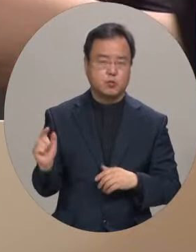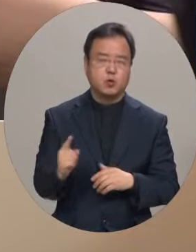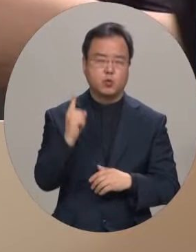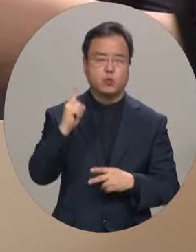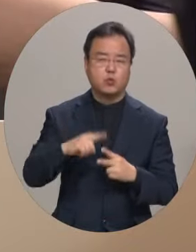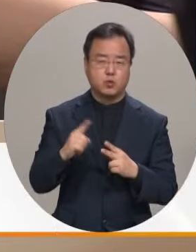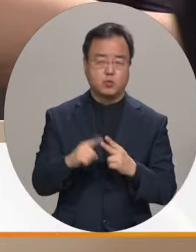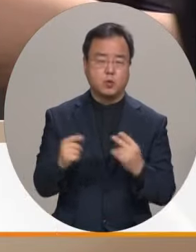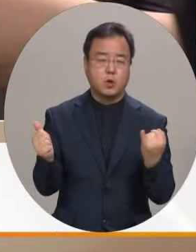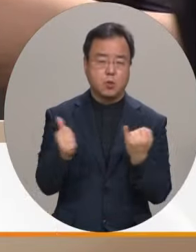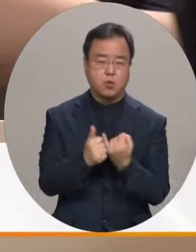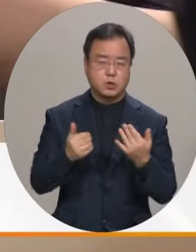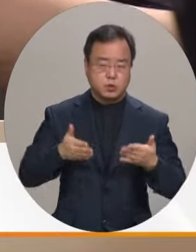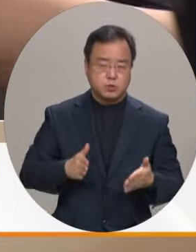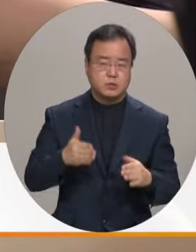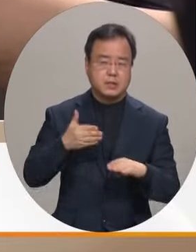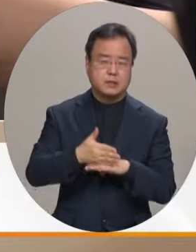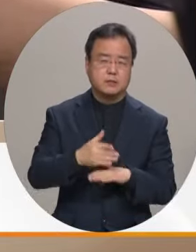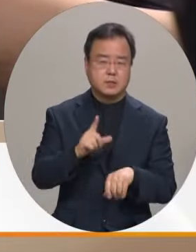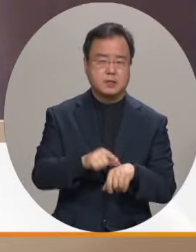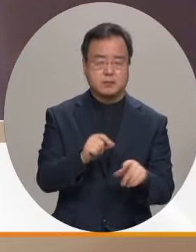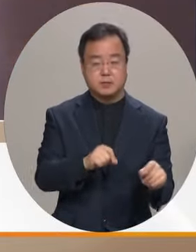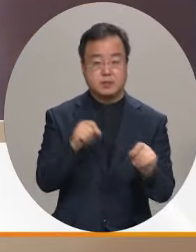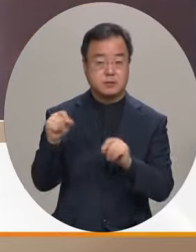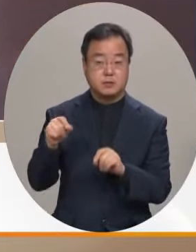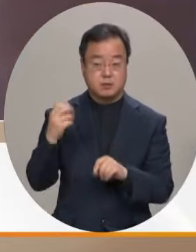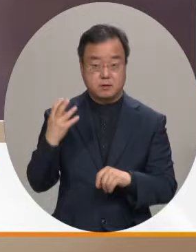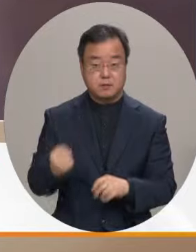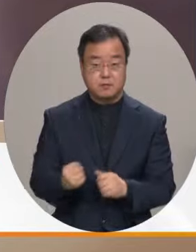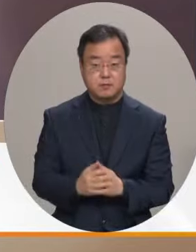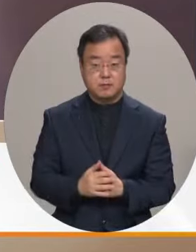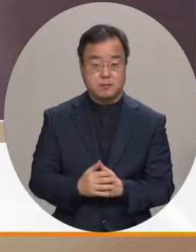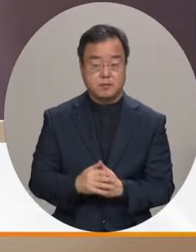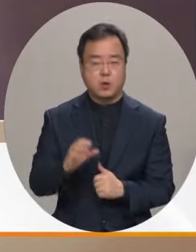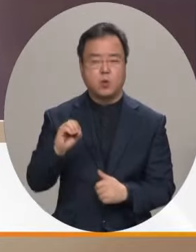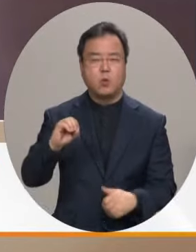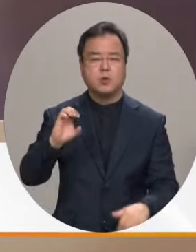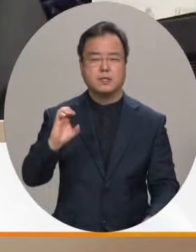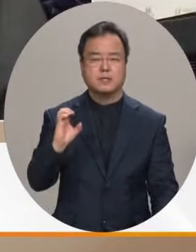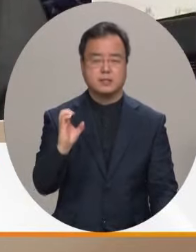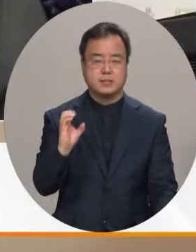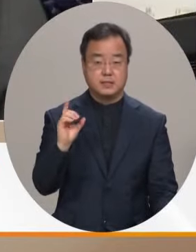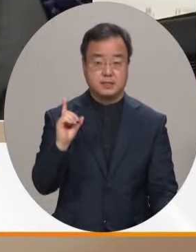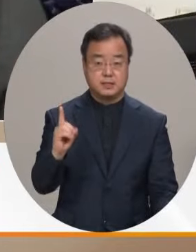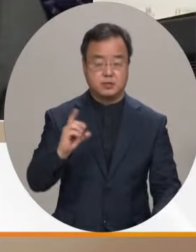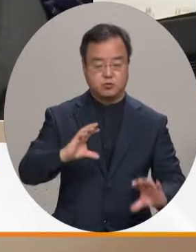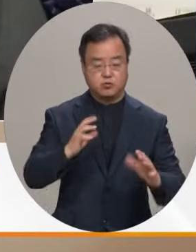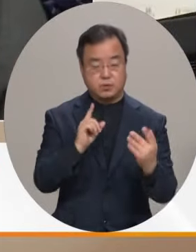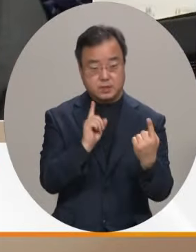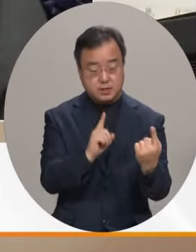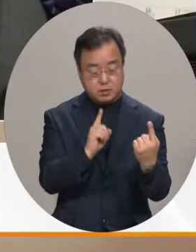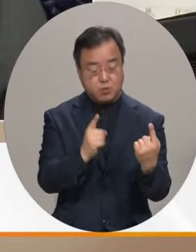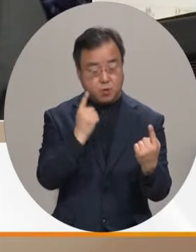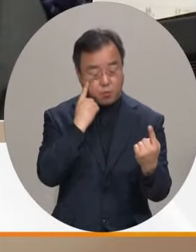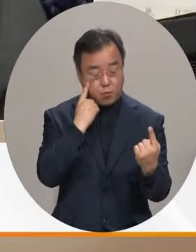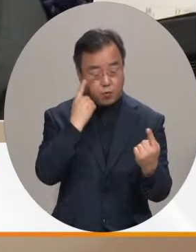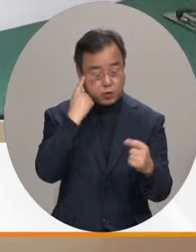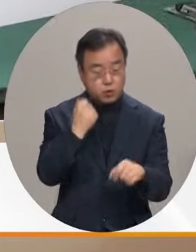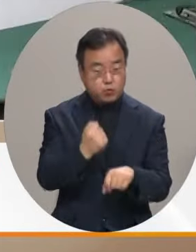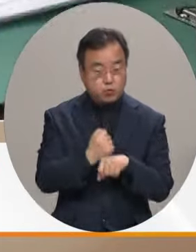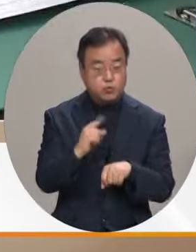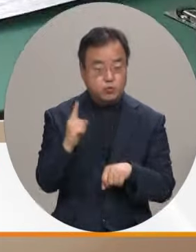출산이 지연되거나 낮아지는 경우가 많 습니다 어 실제로 OECD 국가를 대상으로 하는 그런 연구에서는